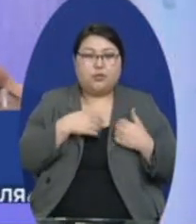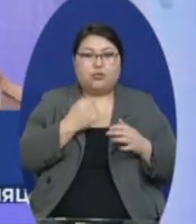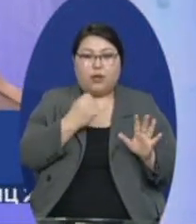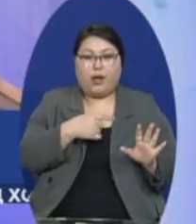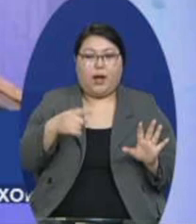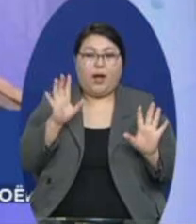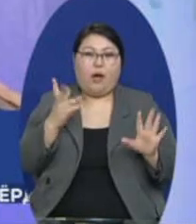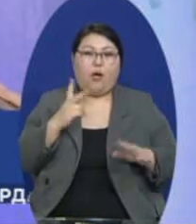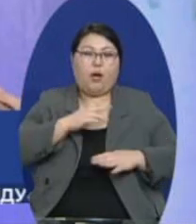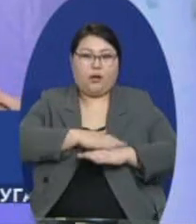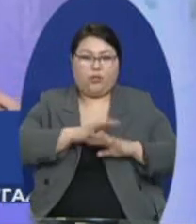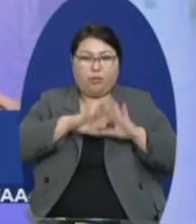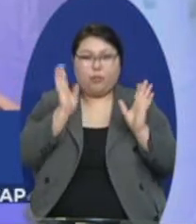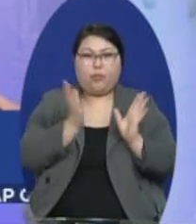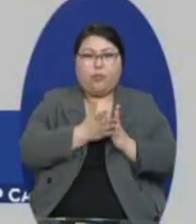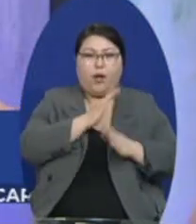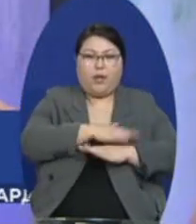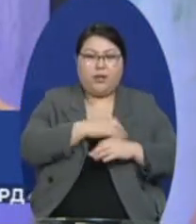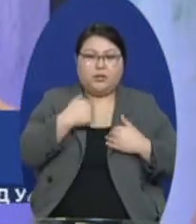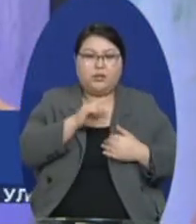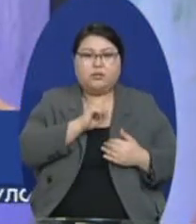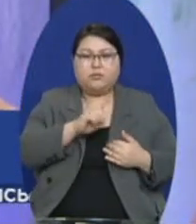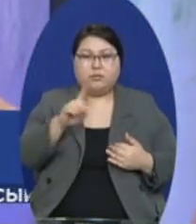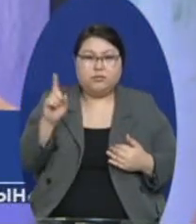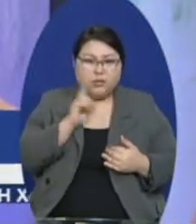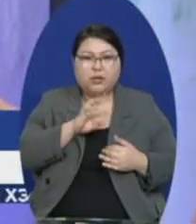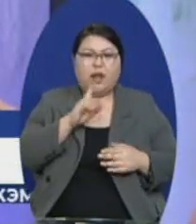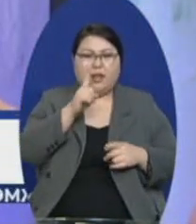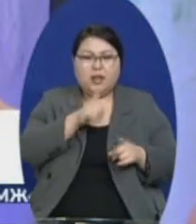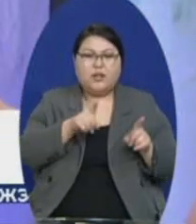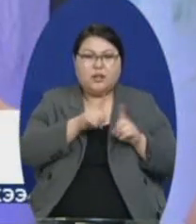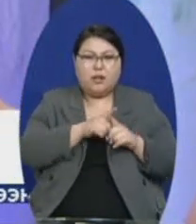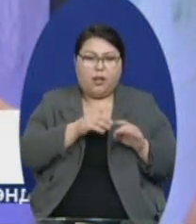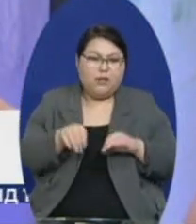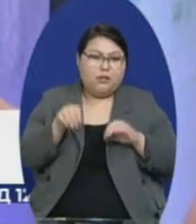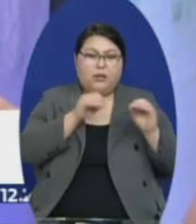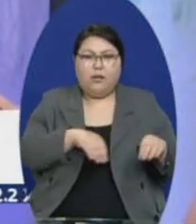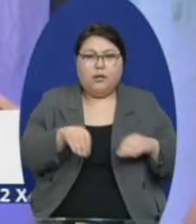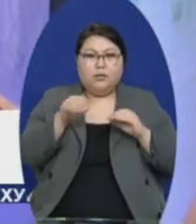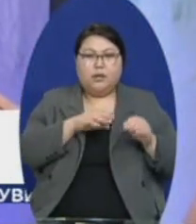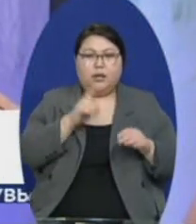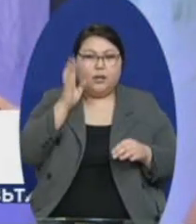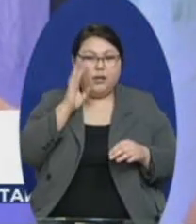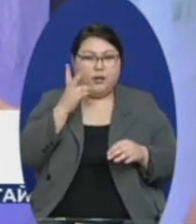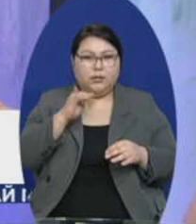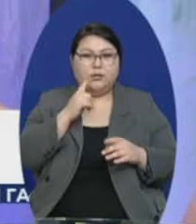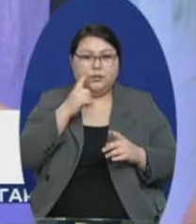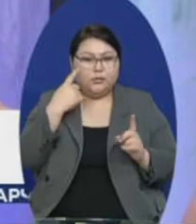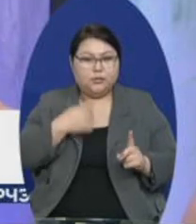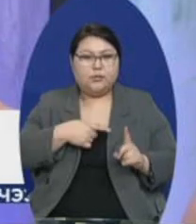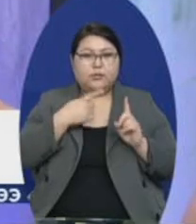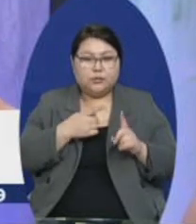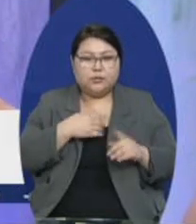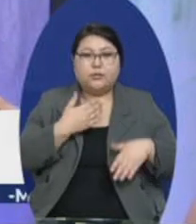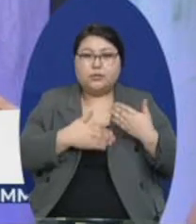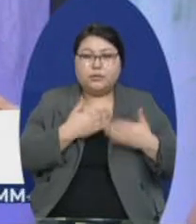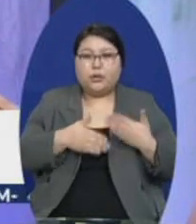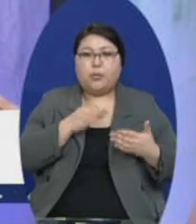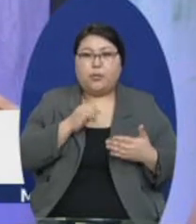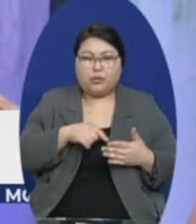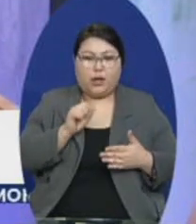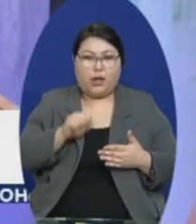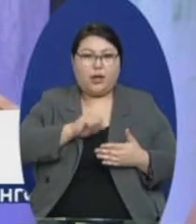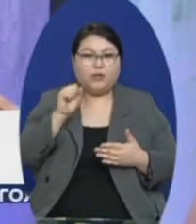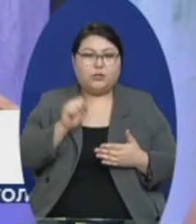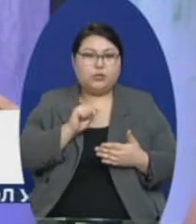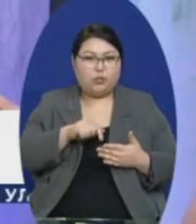дугаар ангийн бүх ангитай хичээл заана. Яг л нэг ижилхэн зүйлээр багш нар нь нэг арга зүгээр нэг чиглүүлгээр ингээд явах юм бол энэ чинь асуудал